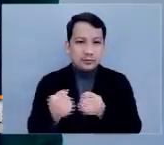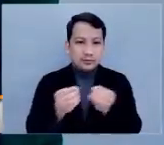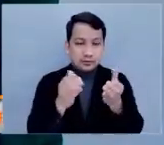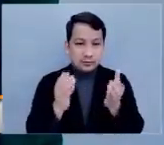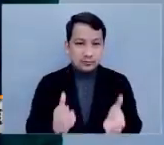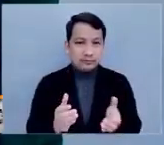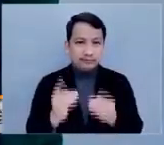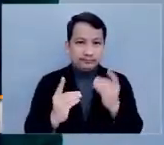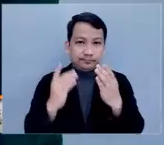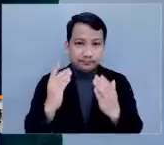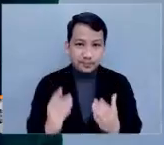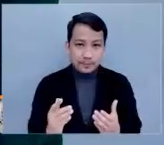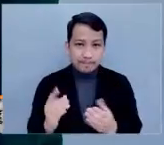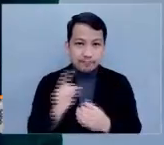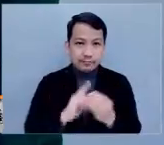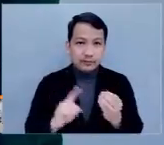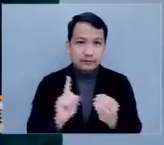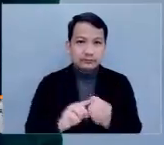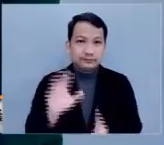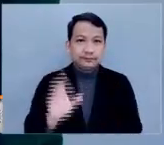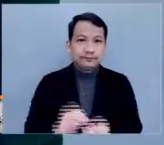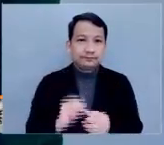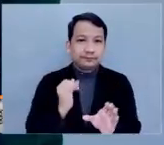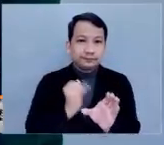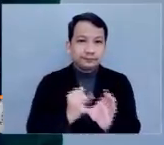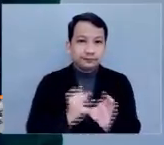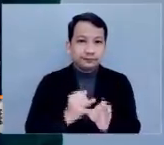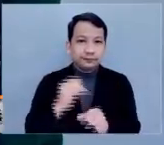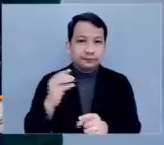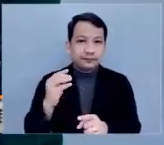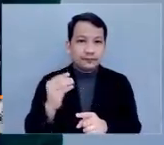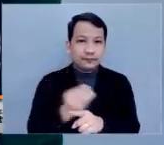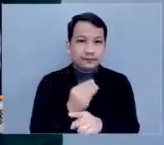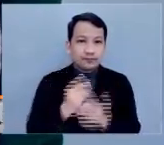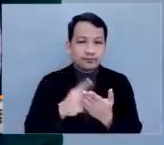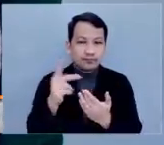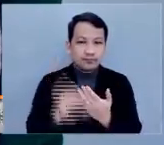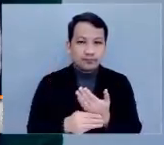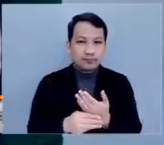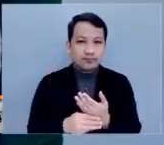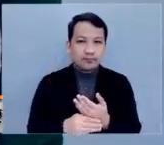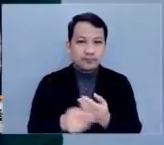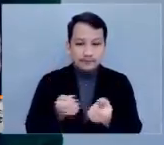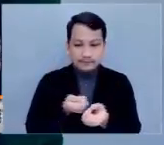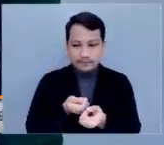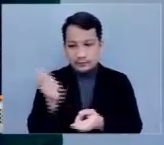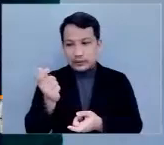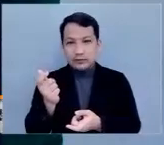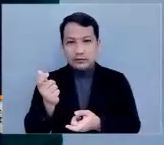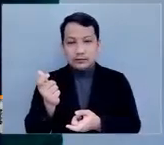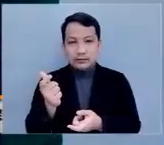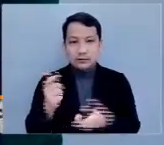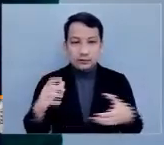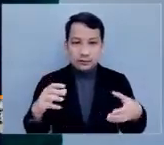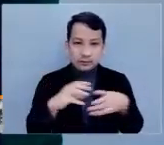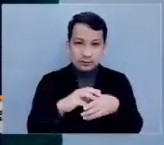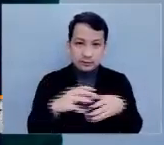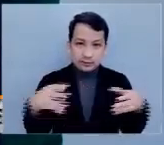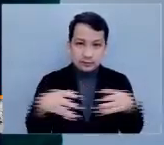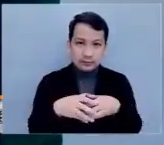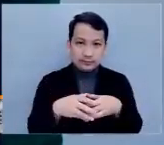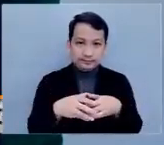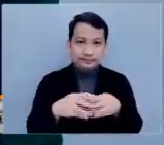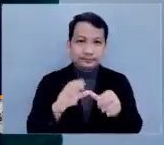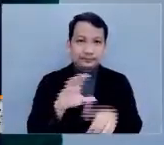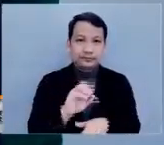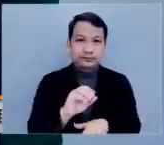at driver kaugnay ng jeepney modernization program. Pero ang pagsuspinde sa consolidation ng mga chauffeur, hindi raw